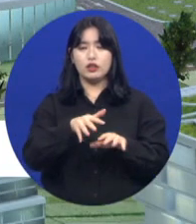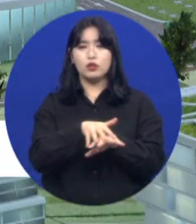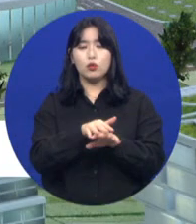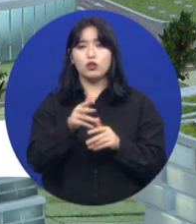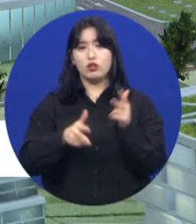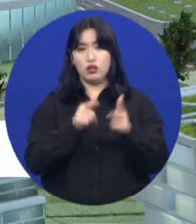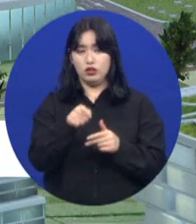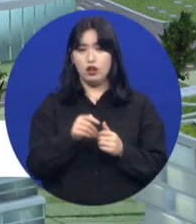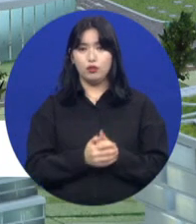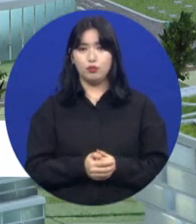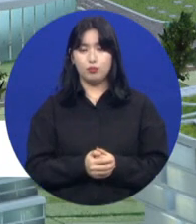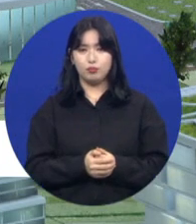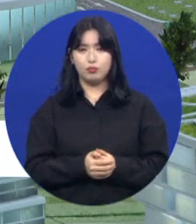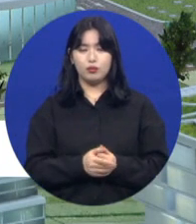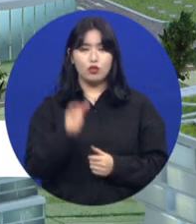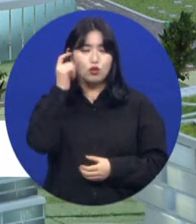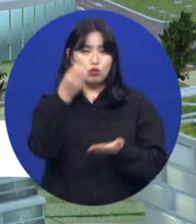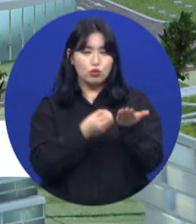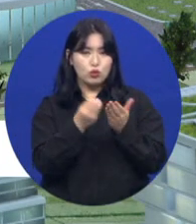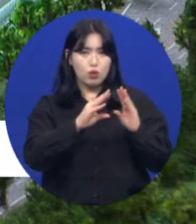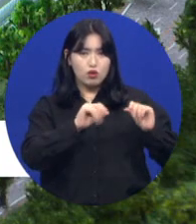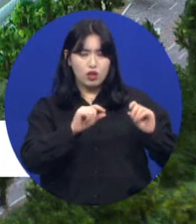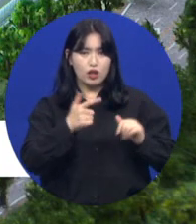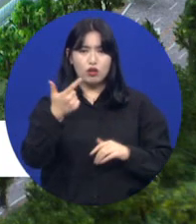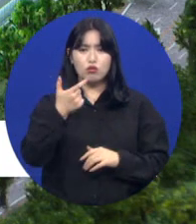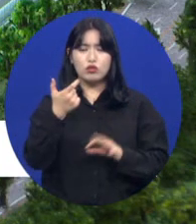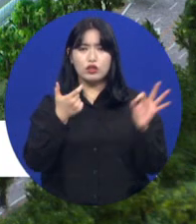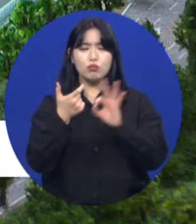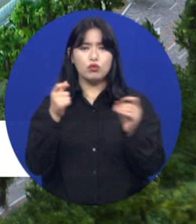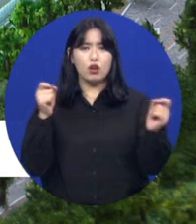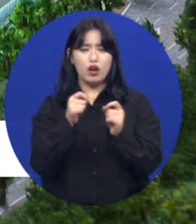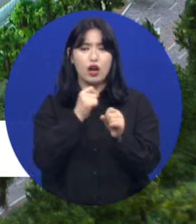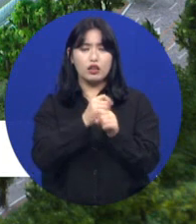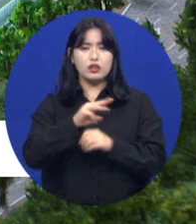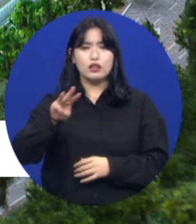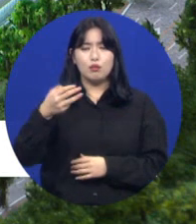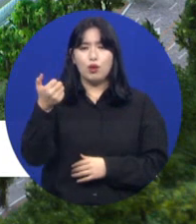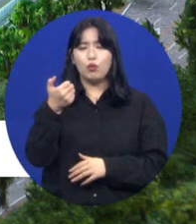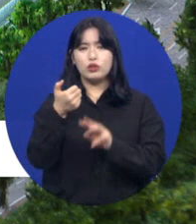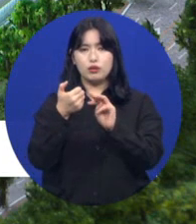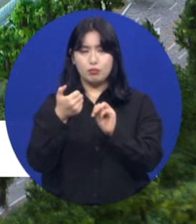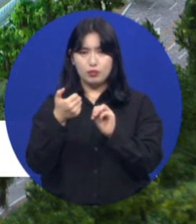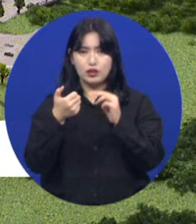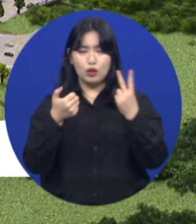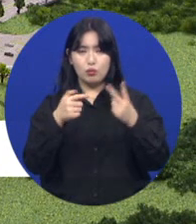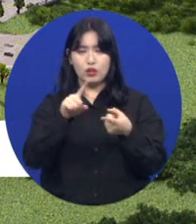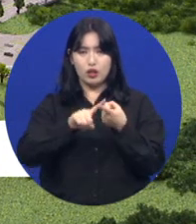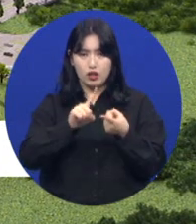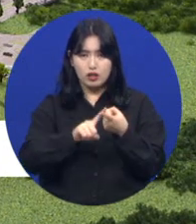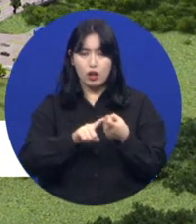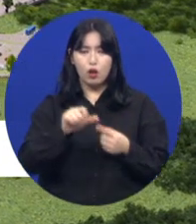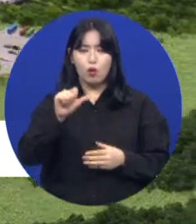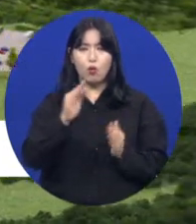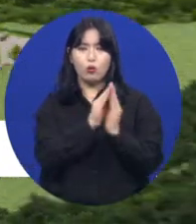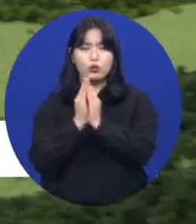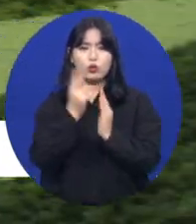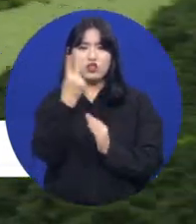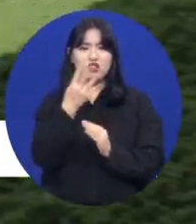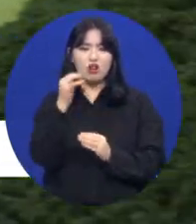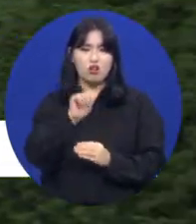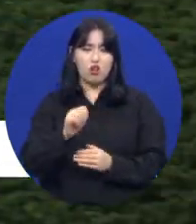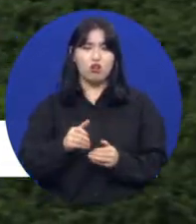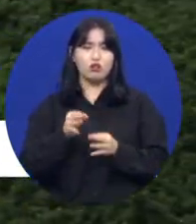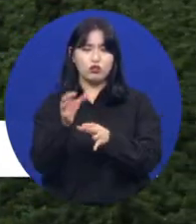조성사업. 우도 면적의 60%에 달하는 350만 제곱미터 부지에 5조 2천억 원이